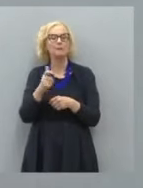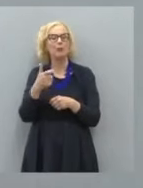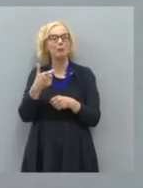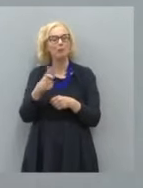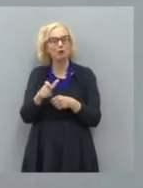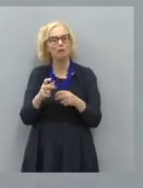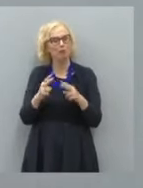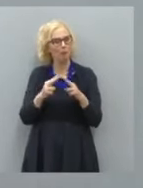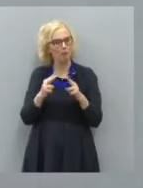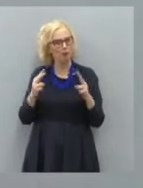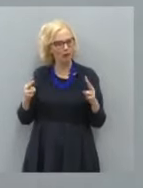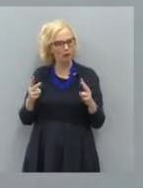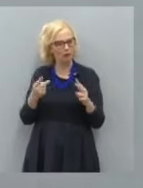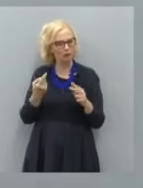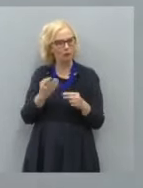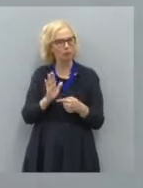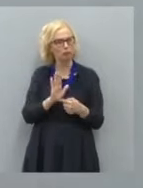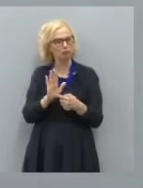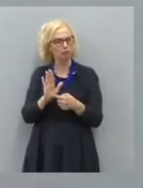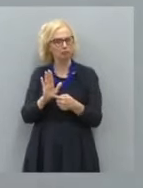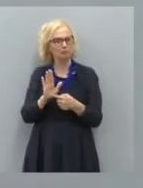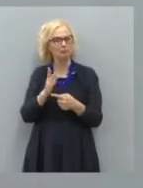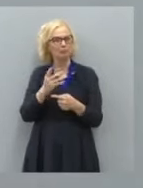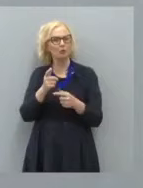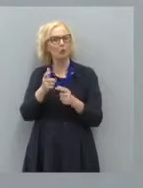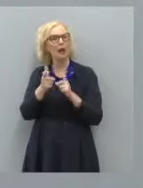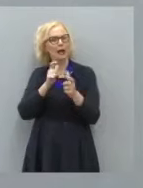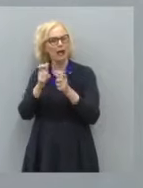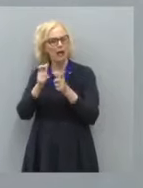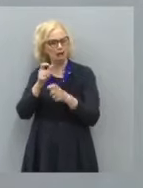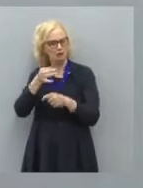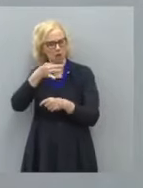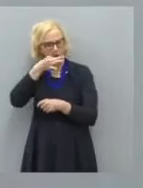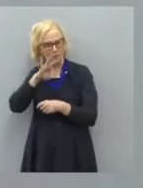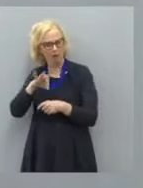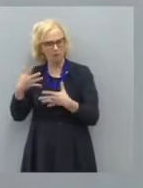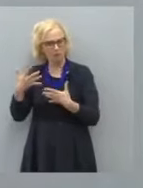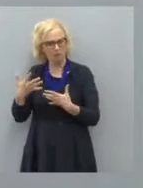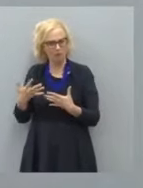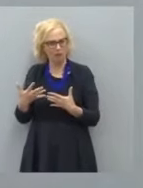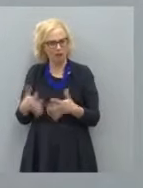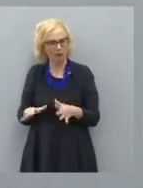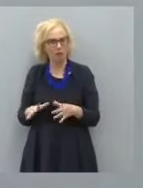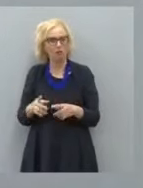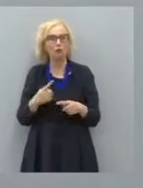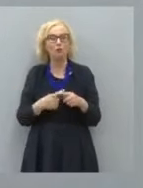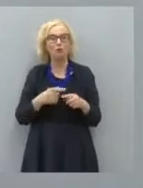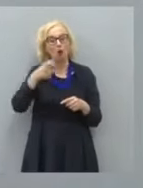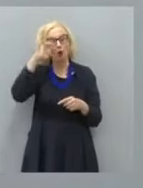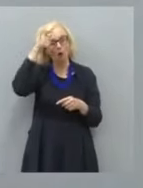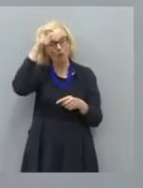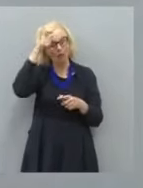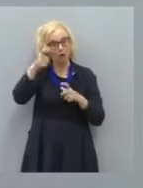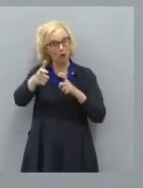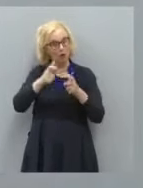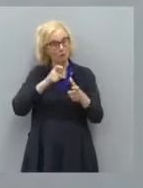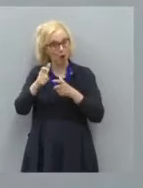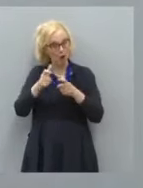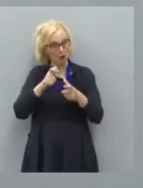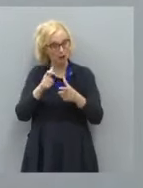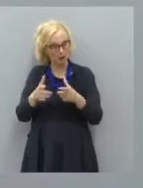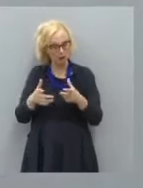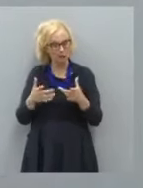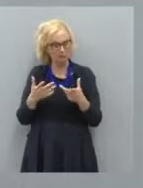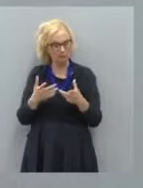di una capacità di fare relazione e di avere rapporti con il governo da parte del presidente degli organi